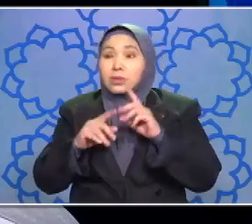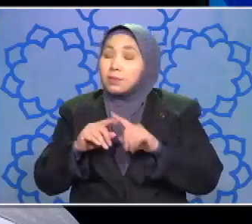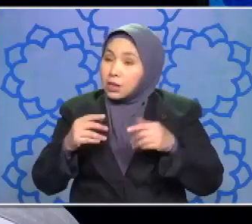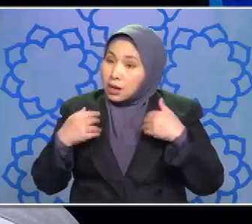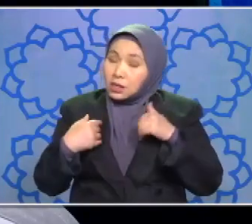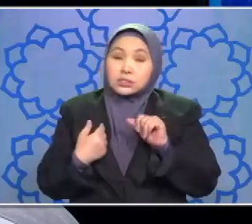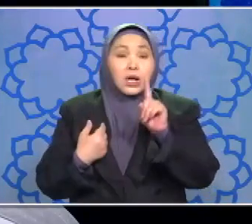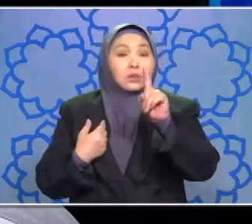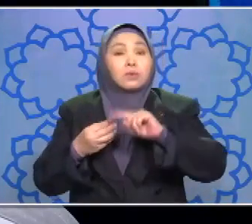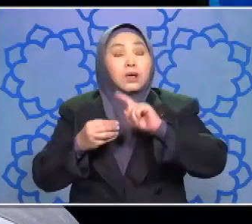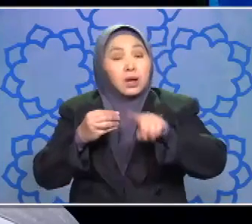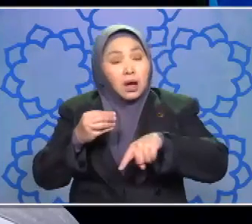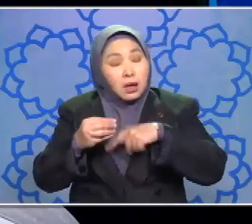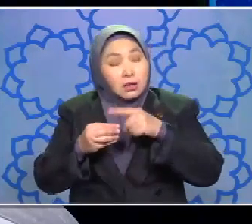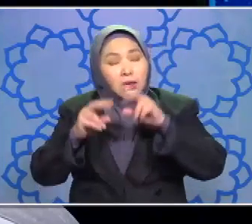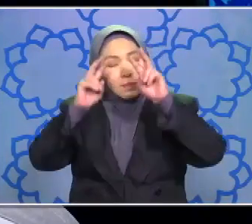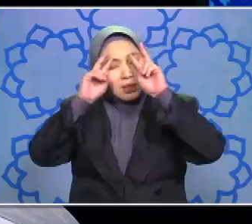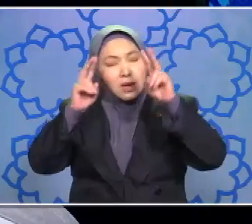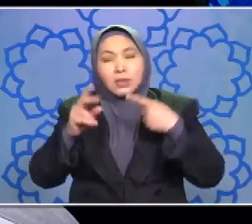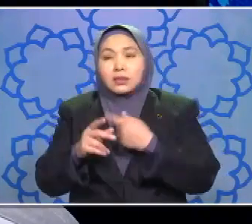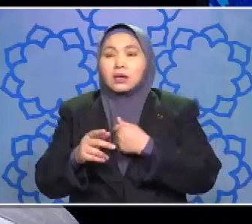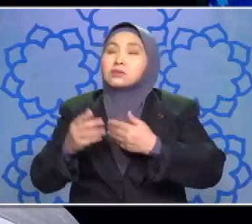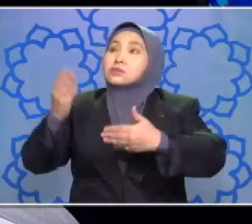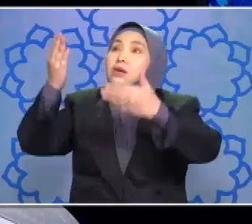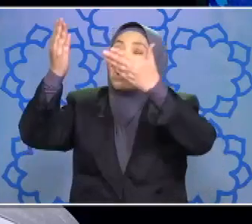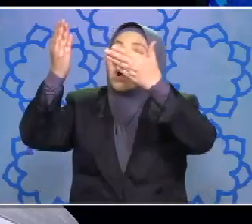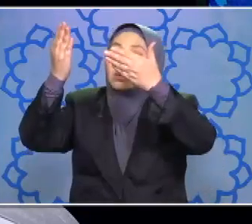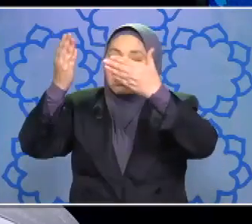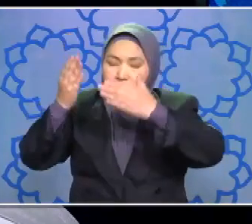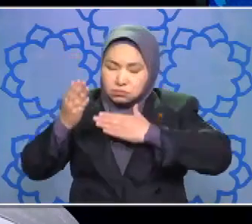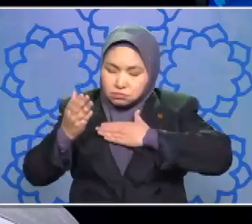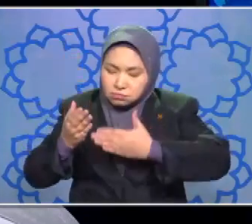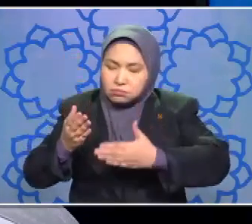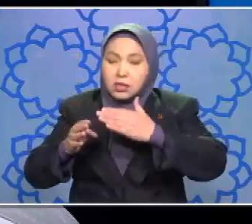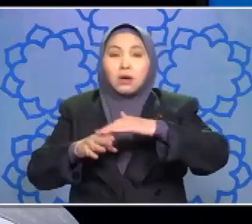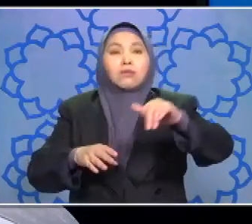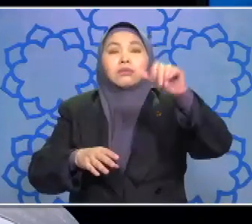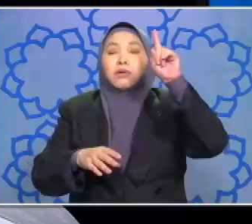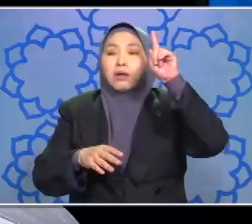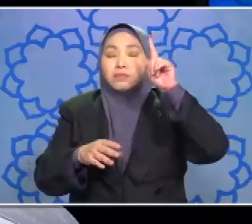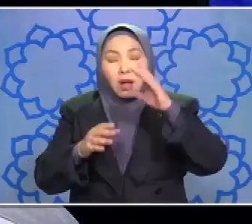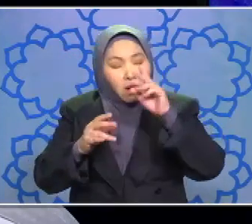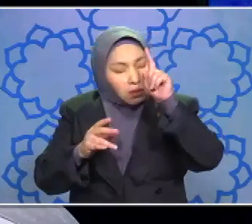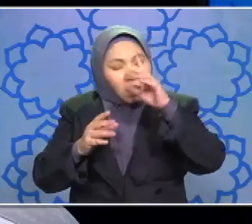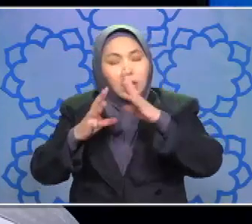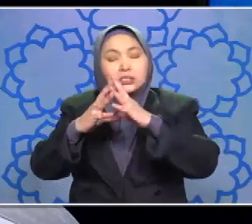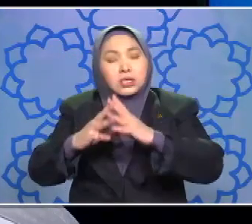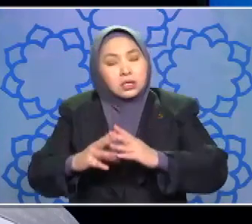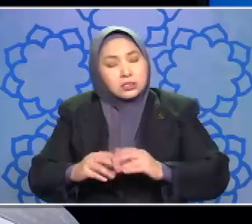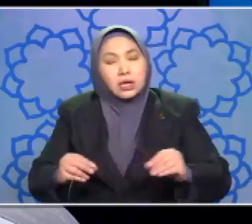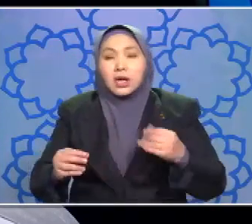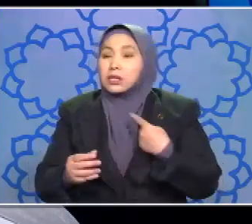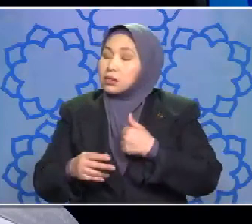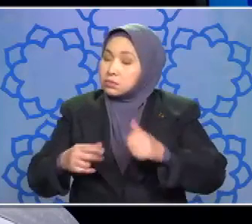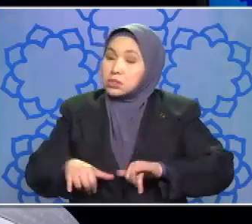ada satu perkara yang menenteramkan kita, tawakal kita Allah. Pada Allah Subhanahu Wa Taala. Allah boleh selesaikan. Jadi kita kena teruskan